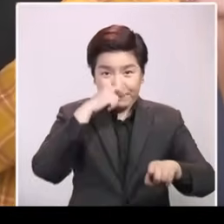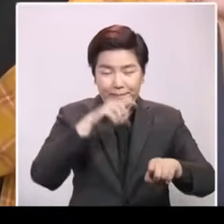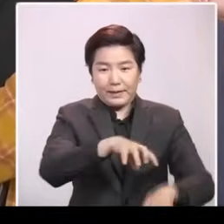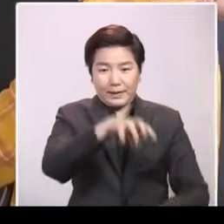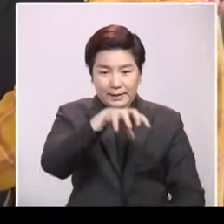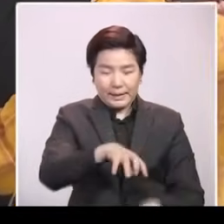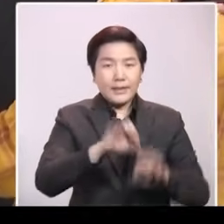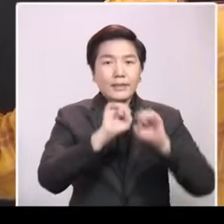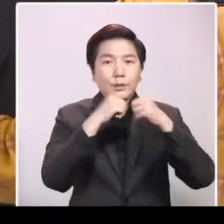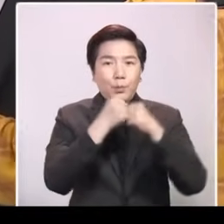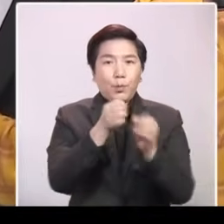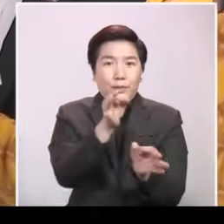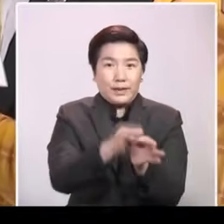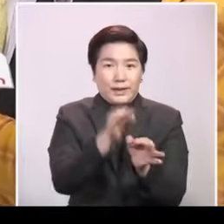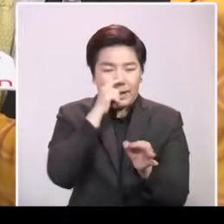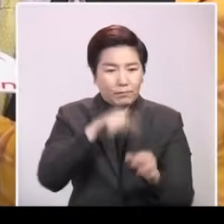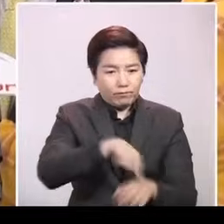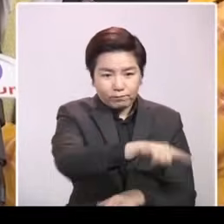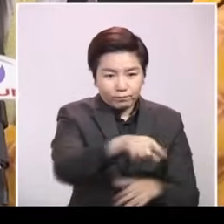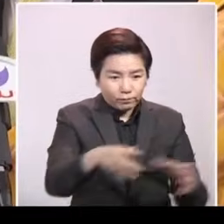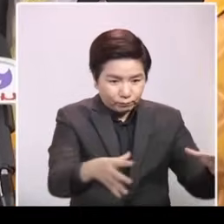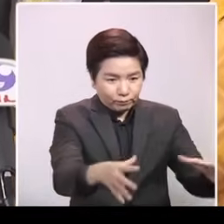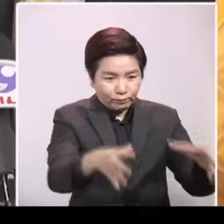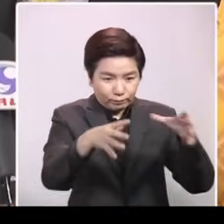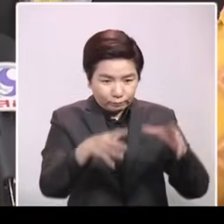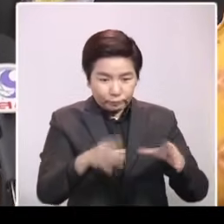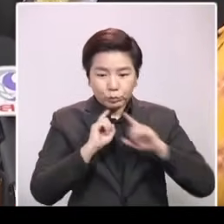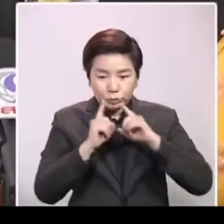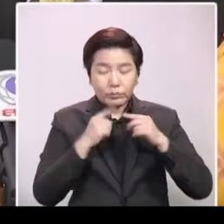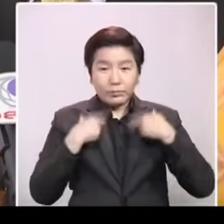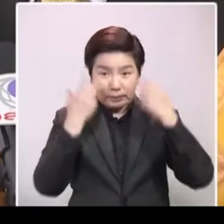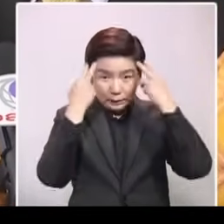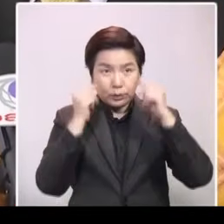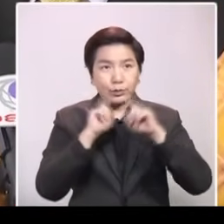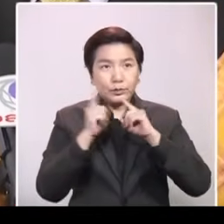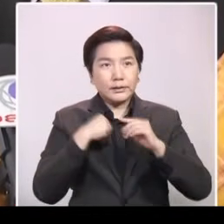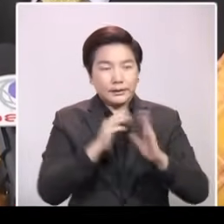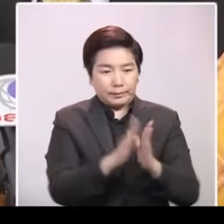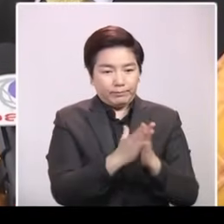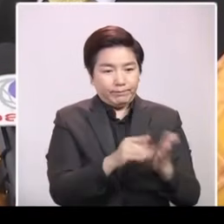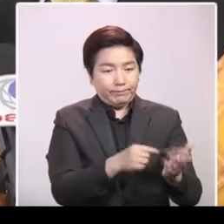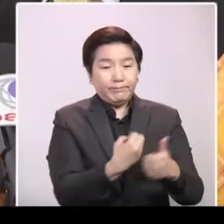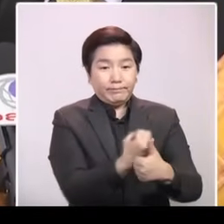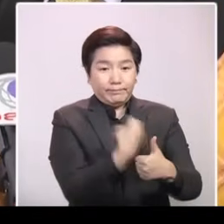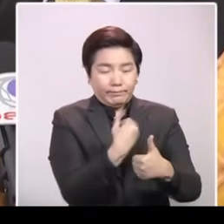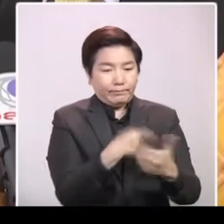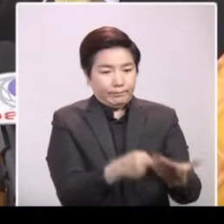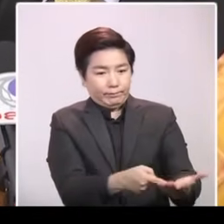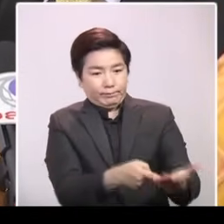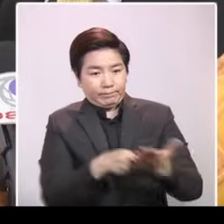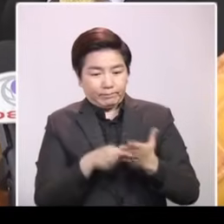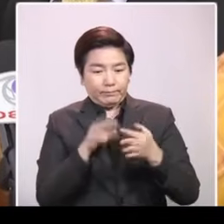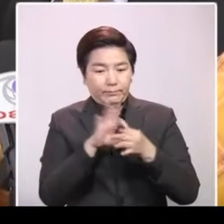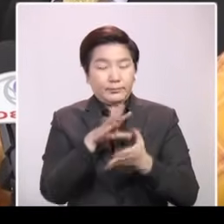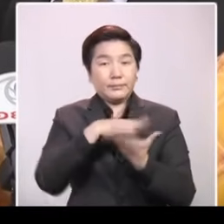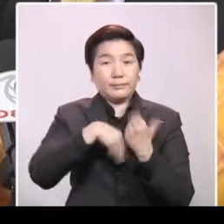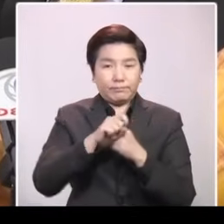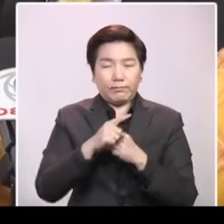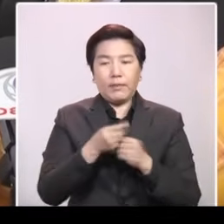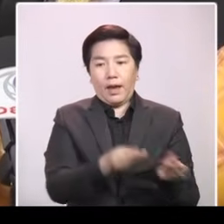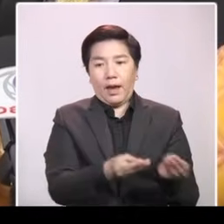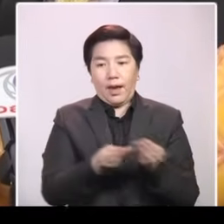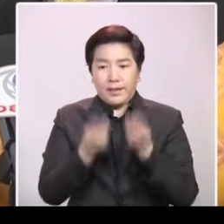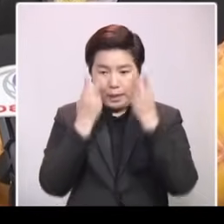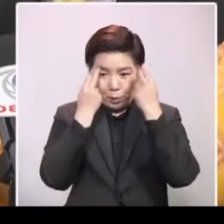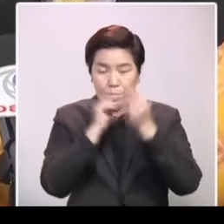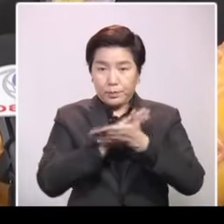ไทยและสมาคมธนาคารไทยนำคณะเข้าหารือพร้อมกับมอบสมุดปกขาวซึ่งเป็นข้อเสนอทางเศรษฐกิจต่อนายก